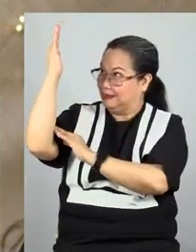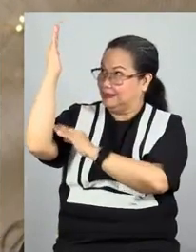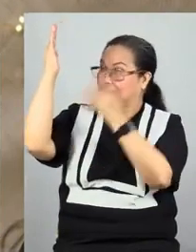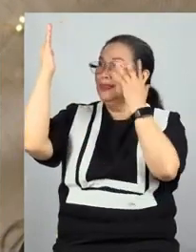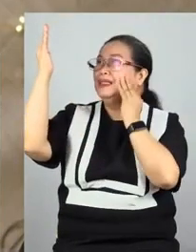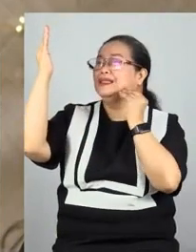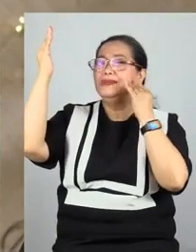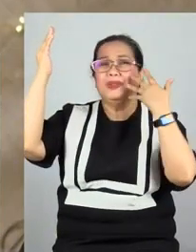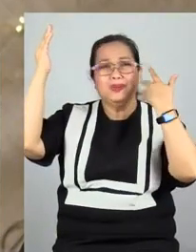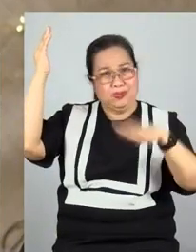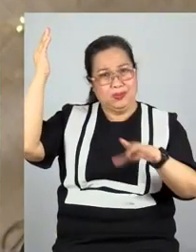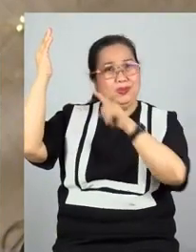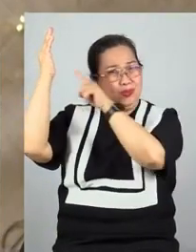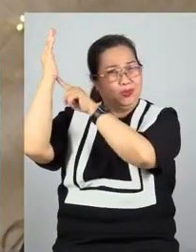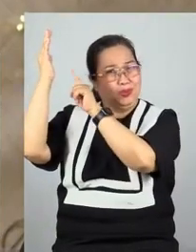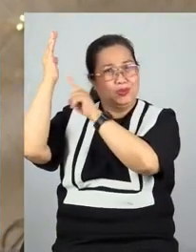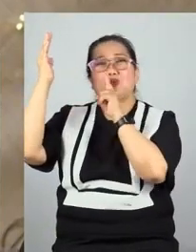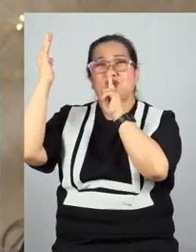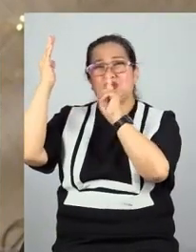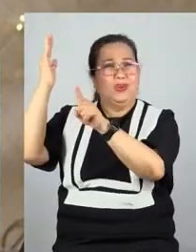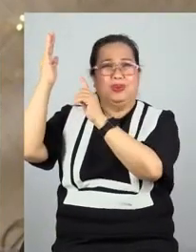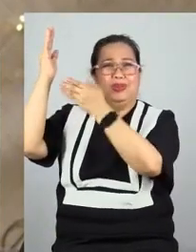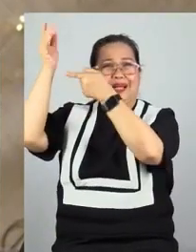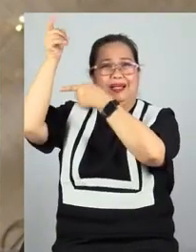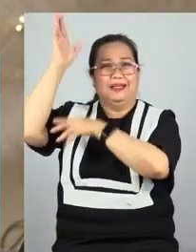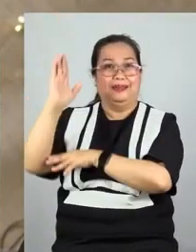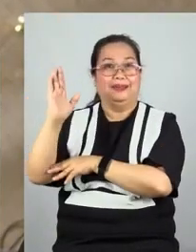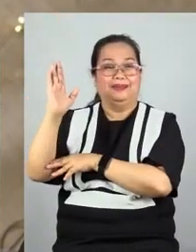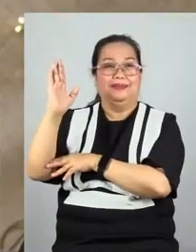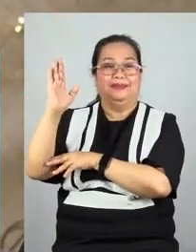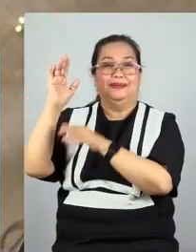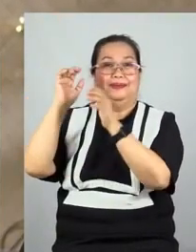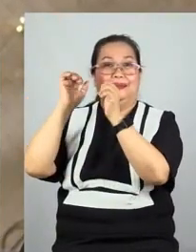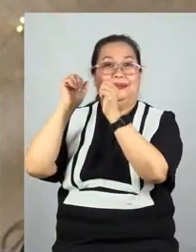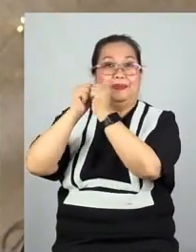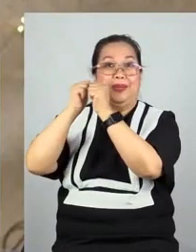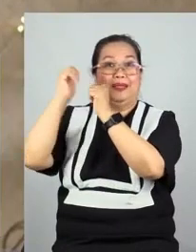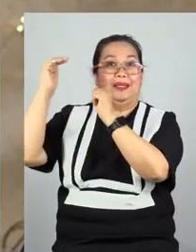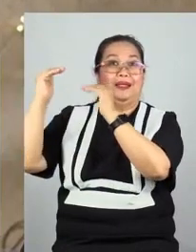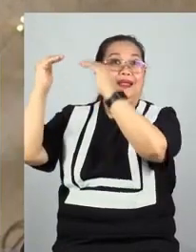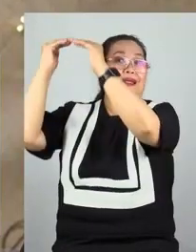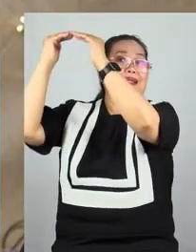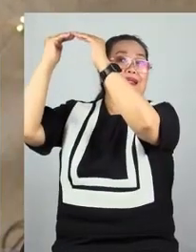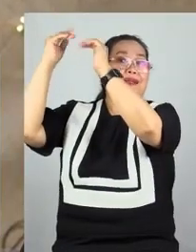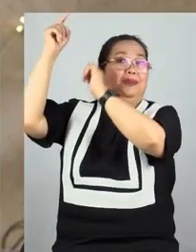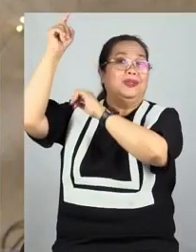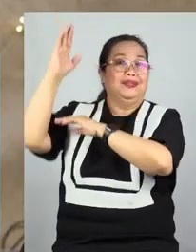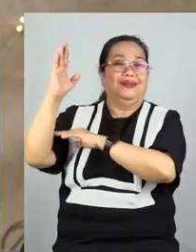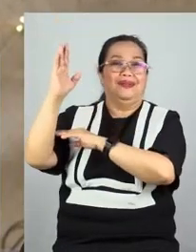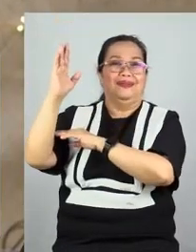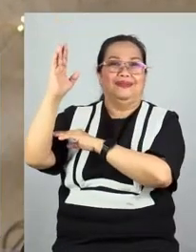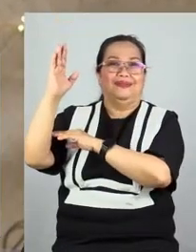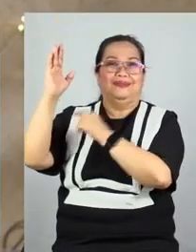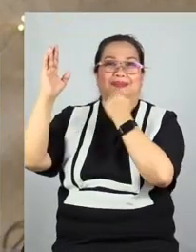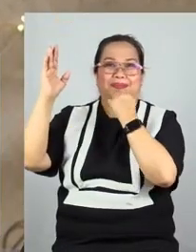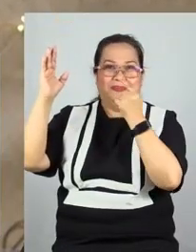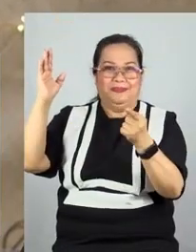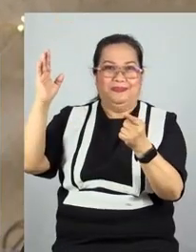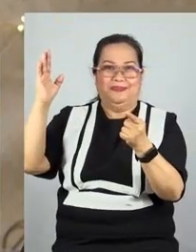though He was in the form of God, ang ibig niya pong sabihin, He was equal with God. Kasi yung pong sunod niya